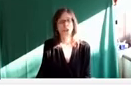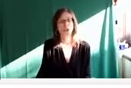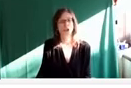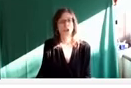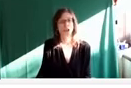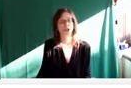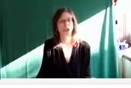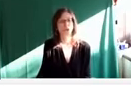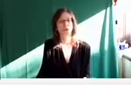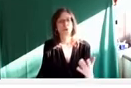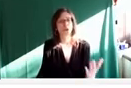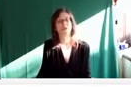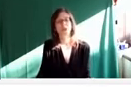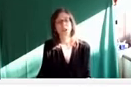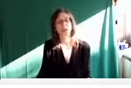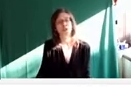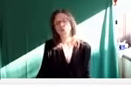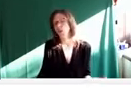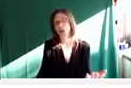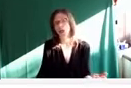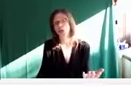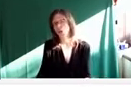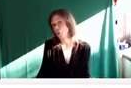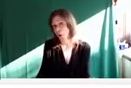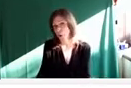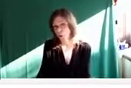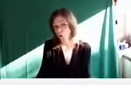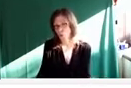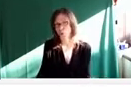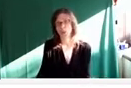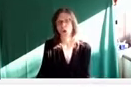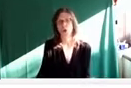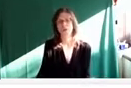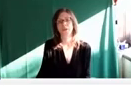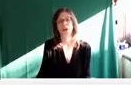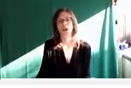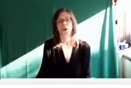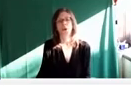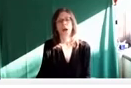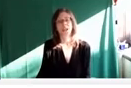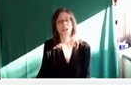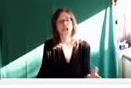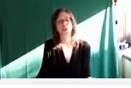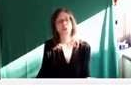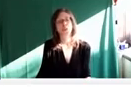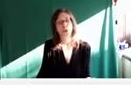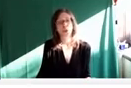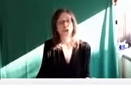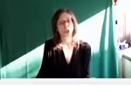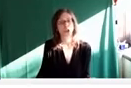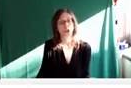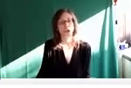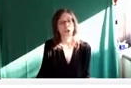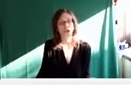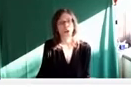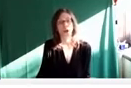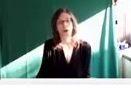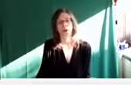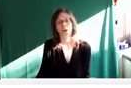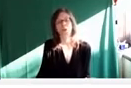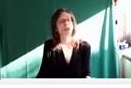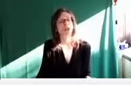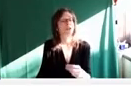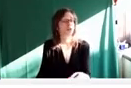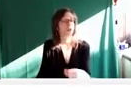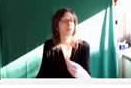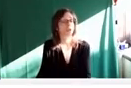gestion de données de recherche, c'est quelque chose qu'on invite les étudiants, les chercheurs, surtout les profs, à rédiger au début de leur projet de recherche.